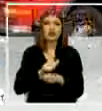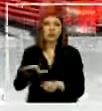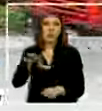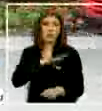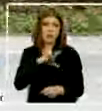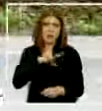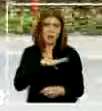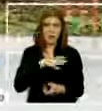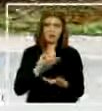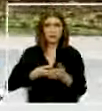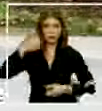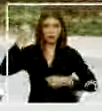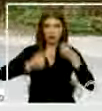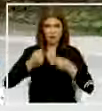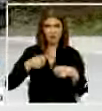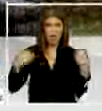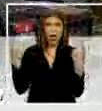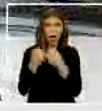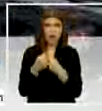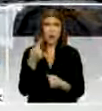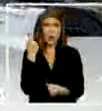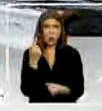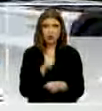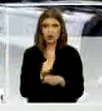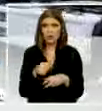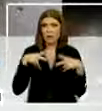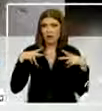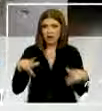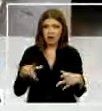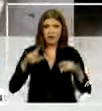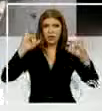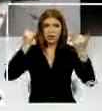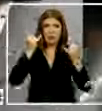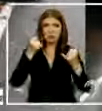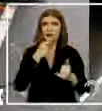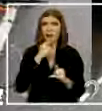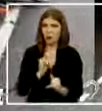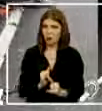periculoase pentru șoferi. Accidentul este unul dintre cele mai grave petrecute în acest an pe Valea Oltului.